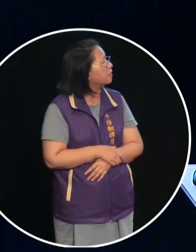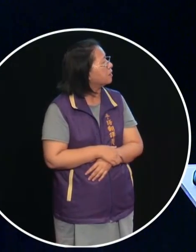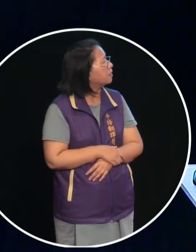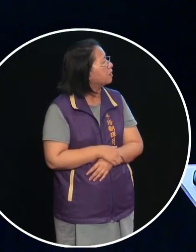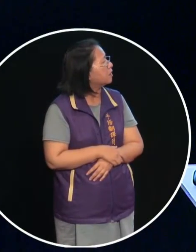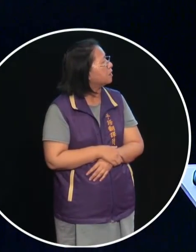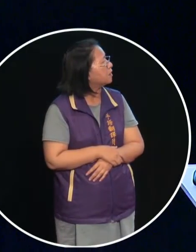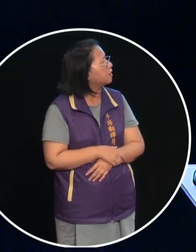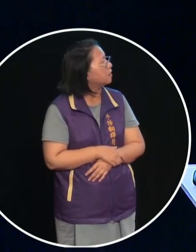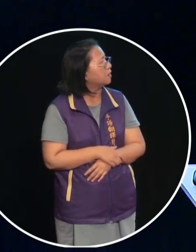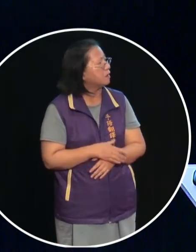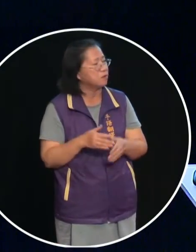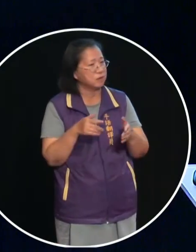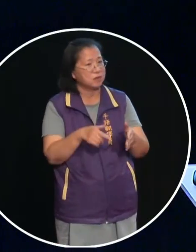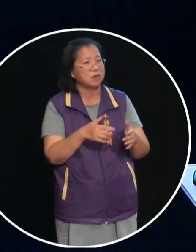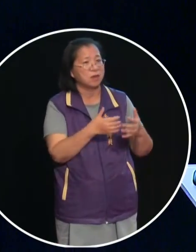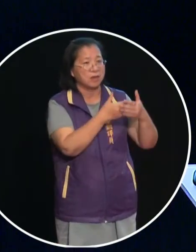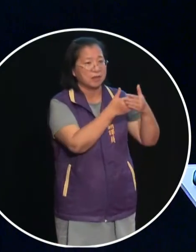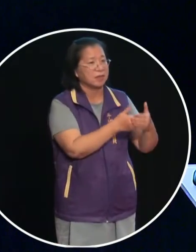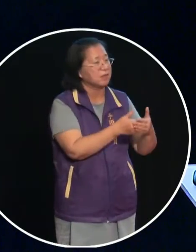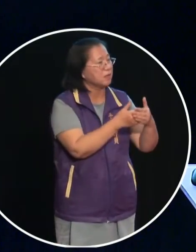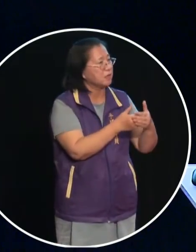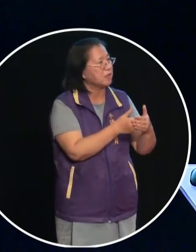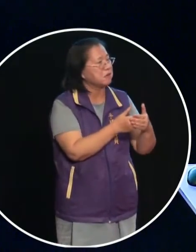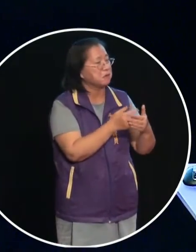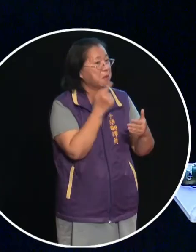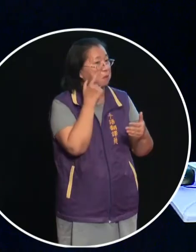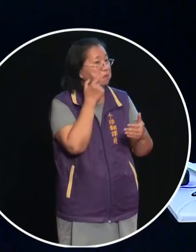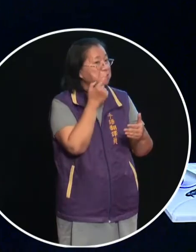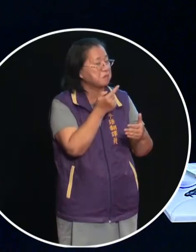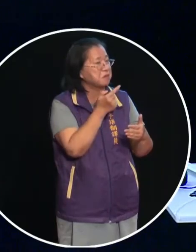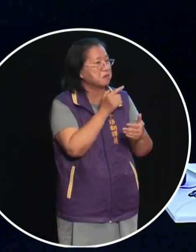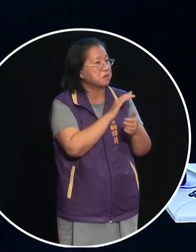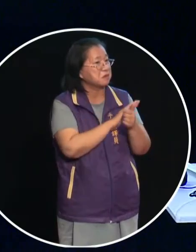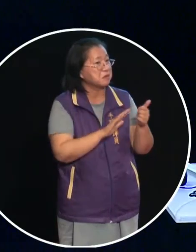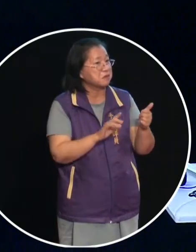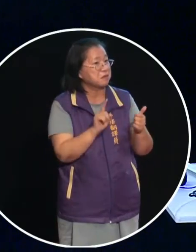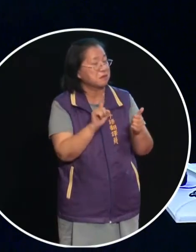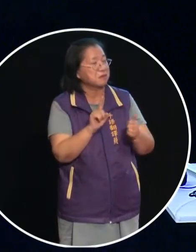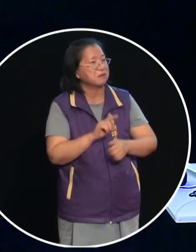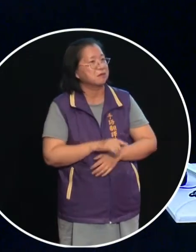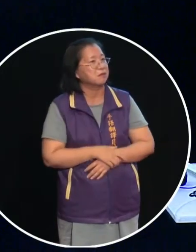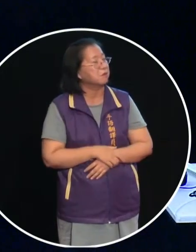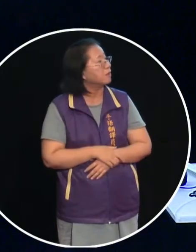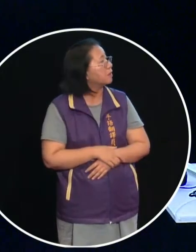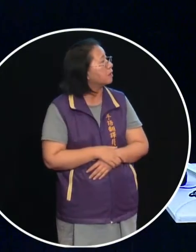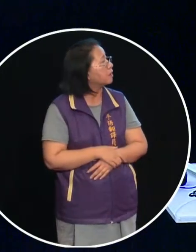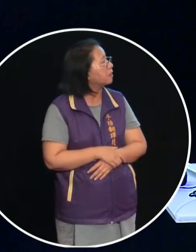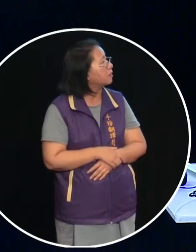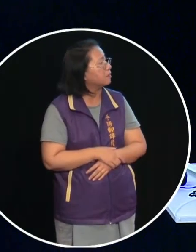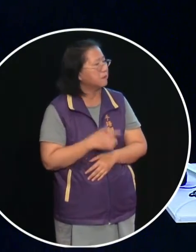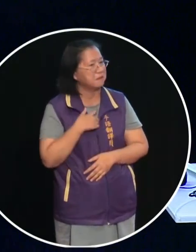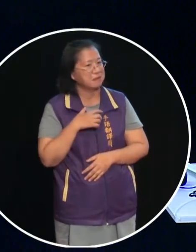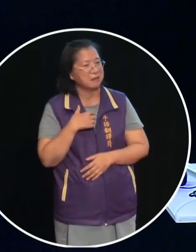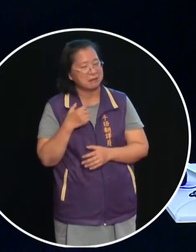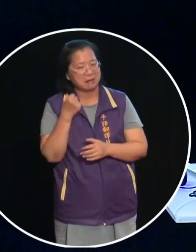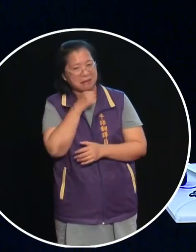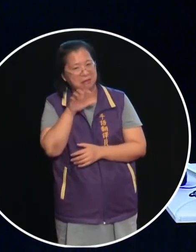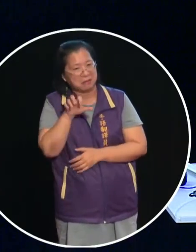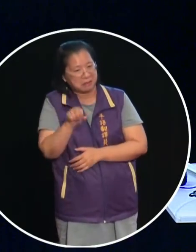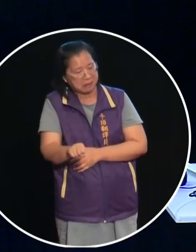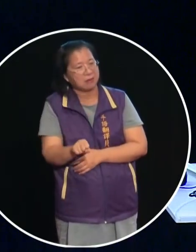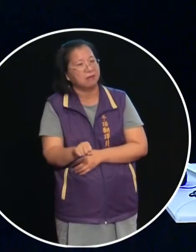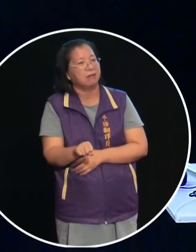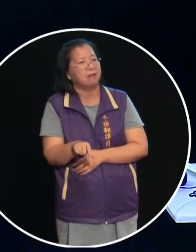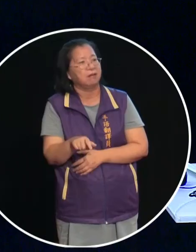我觉得这个部分是中国很明显早就有准备如何占领台湾，如何包围台